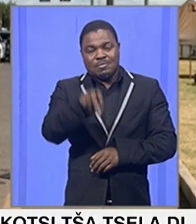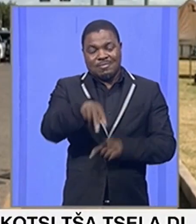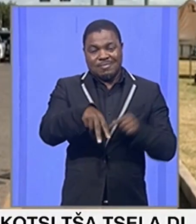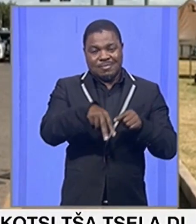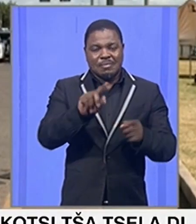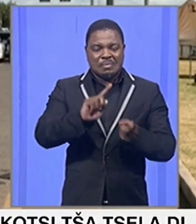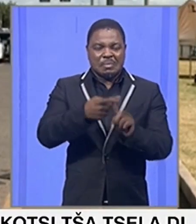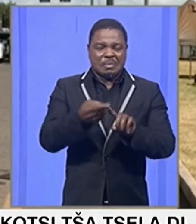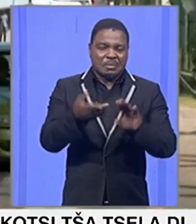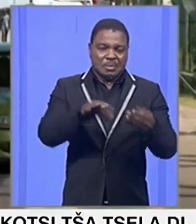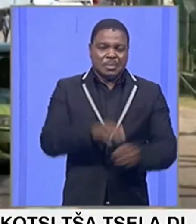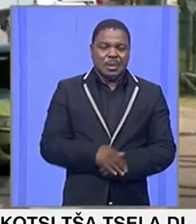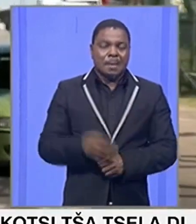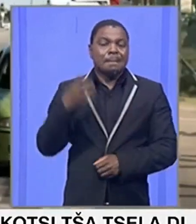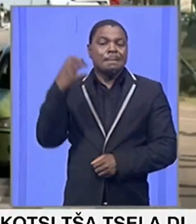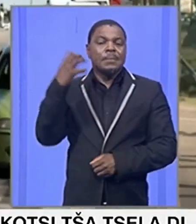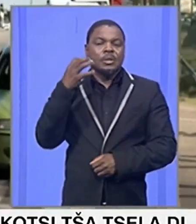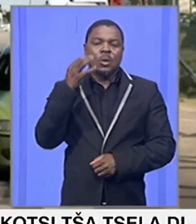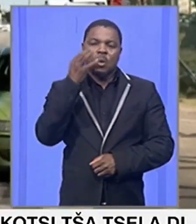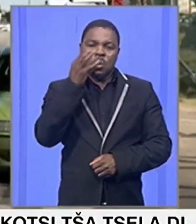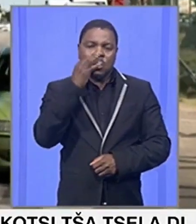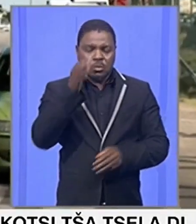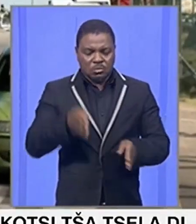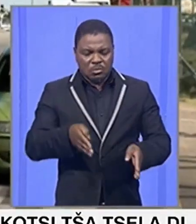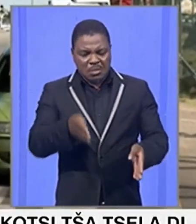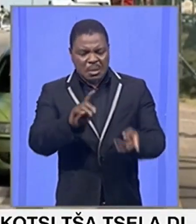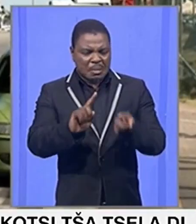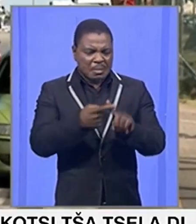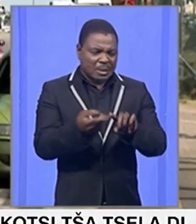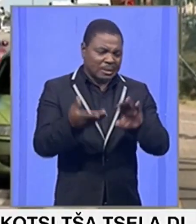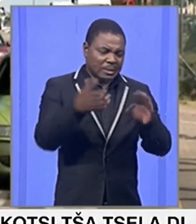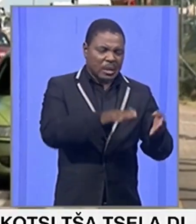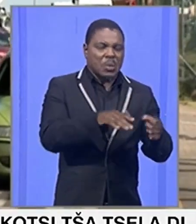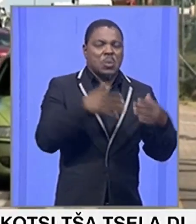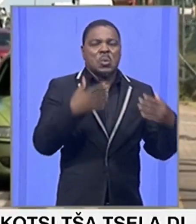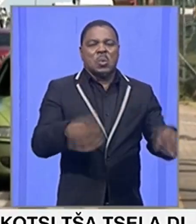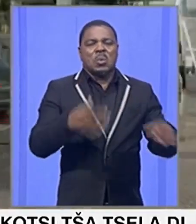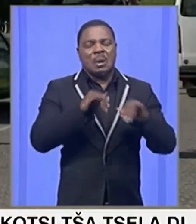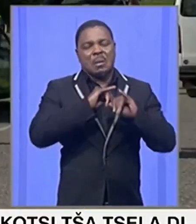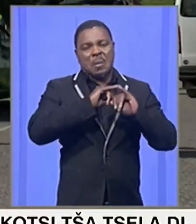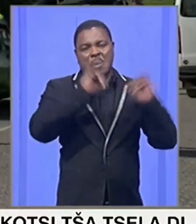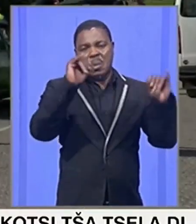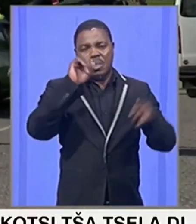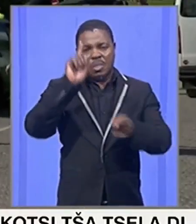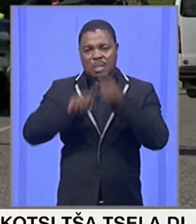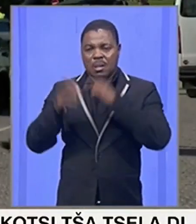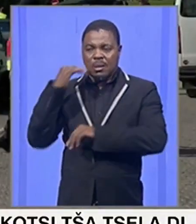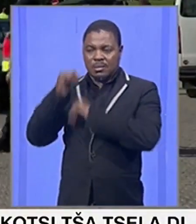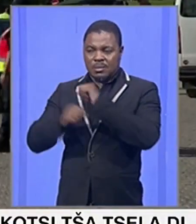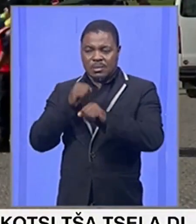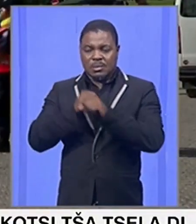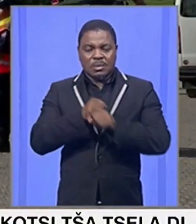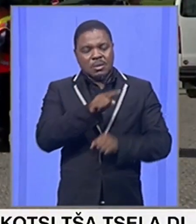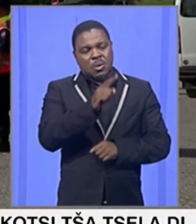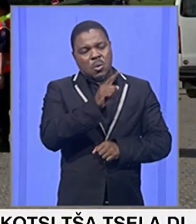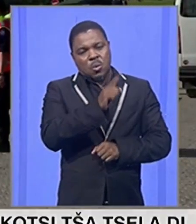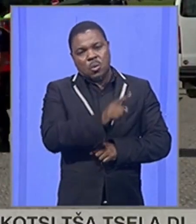dinao. Tona o re palo ya dinku ka mebileng e šetše e le godimo go feta ngwagola ka palo ya go lekana